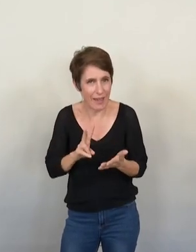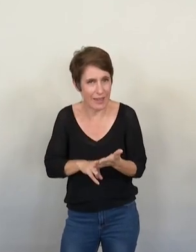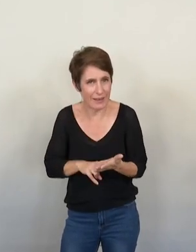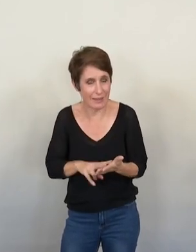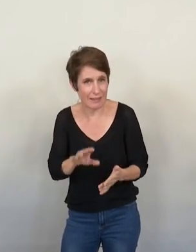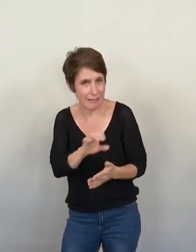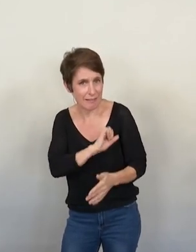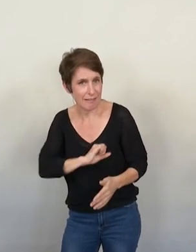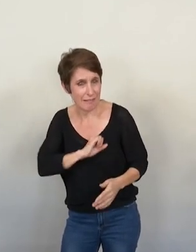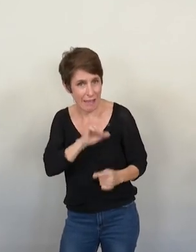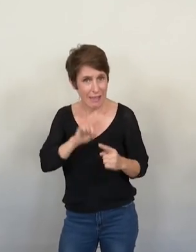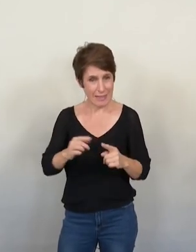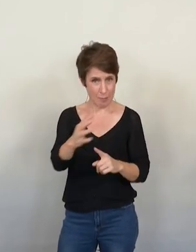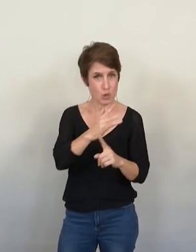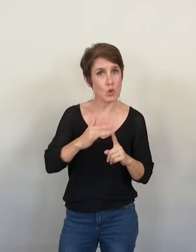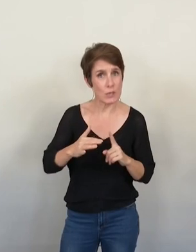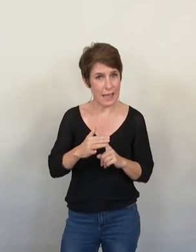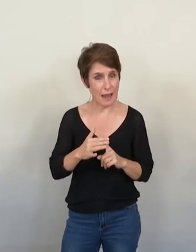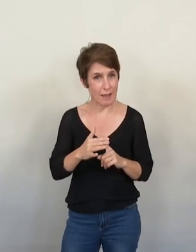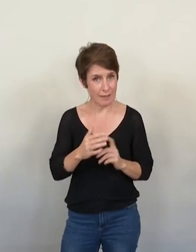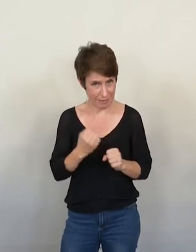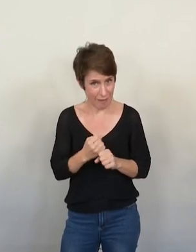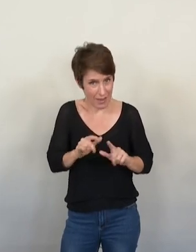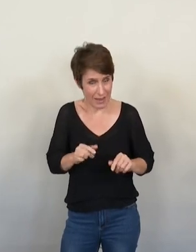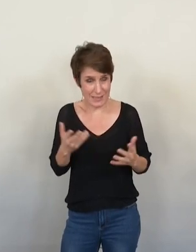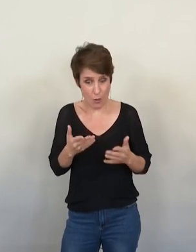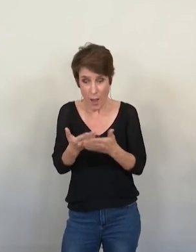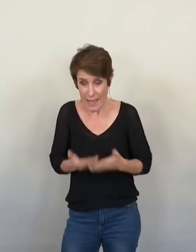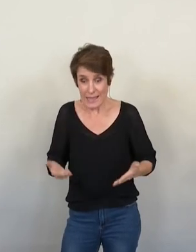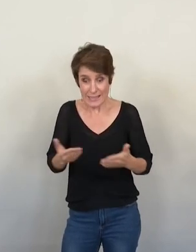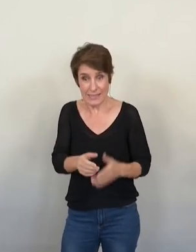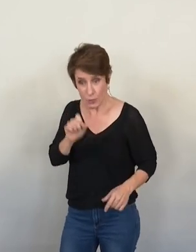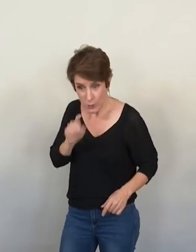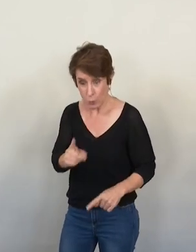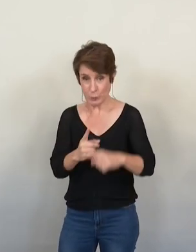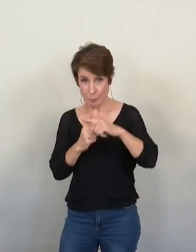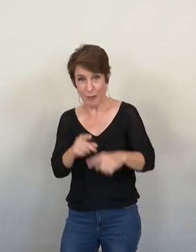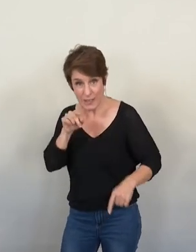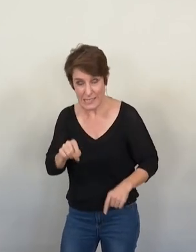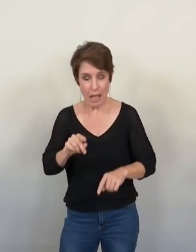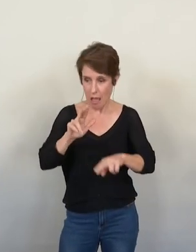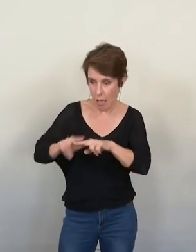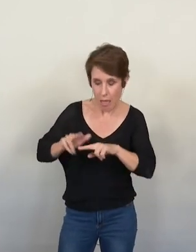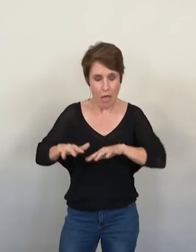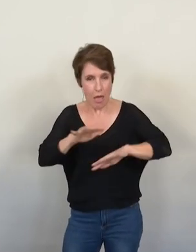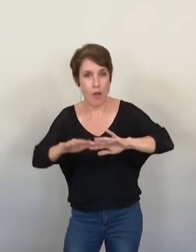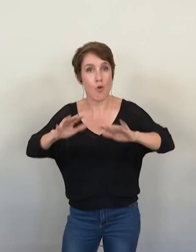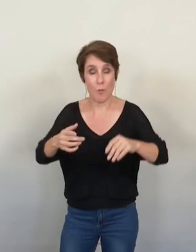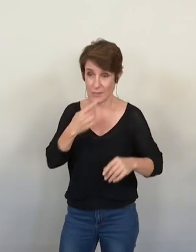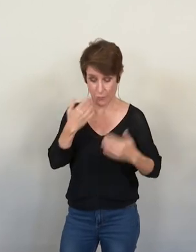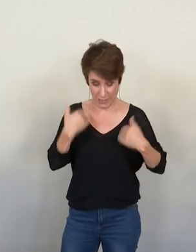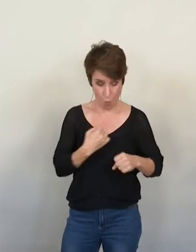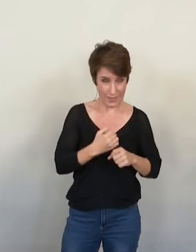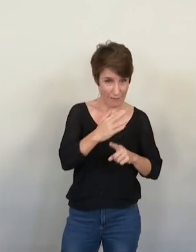désolé de vous l'apprendre il s'agit de résoudre des situations et des situations nominatives des situations concrètes et ça ça se fait de travailleur social à travailleur